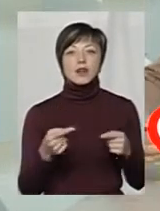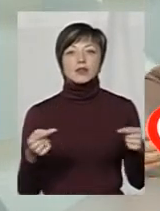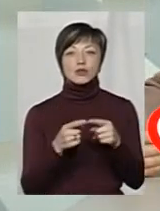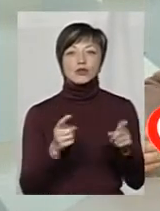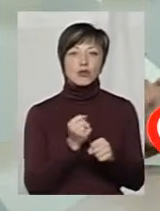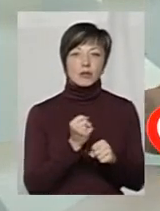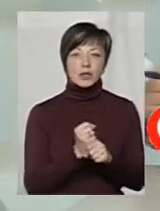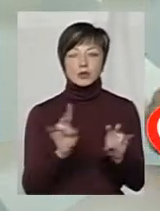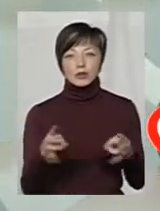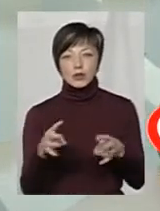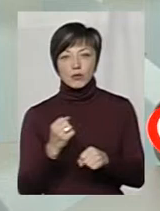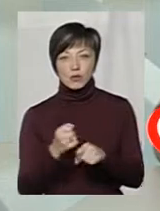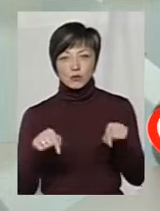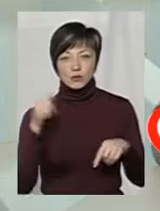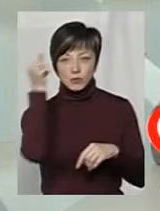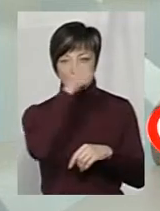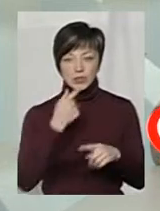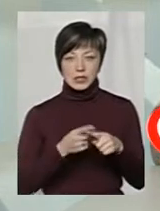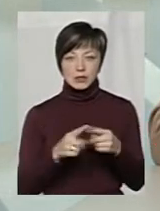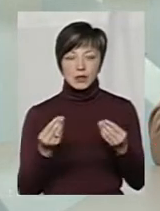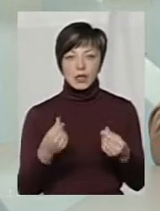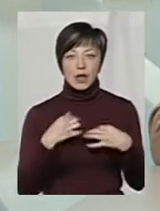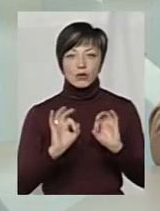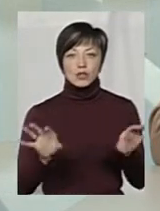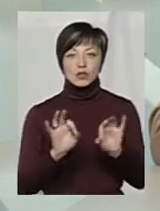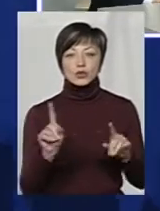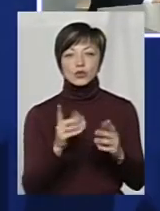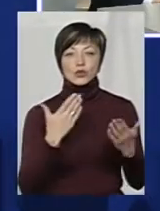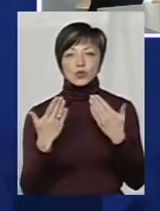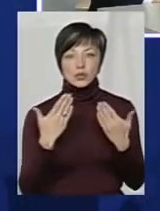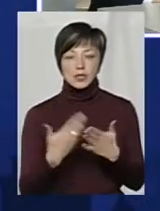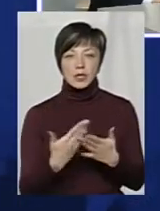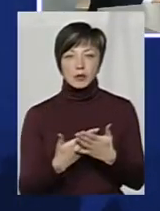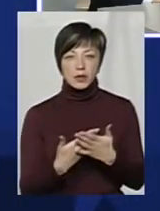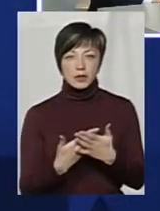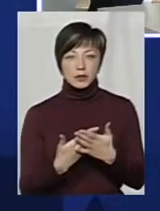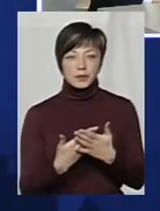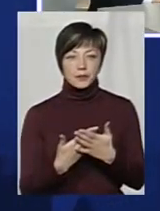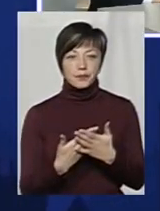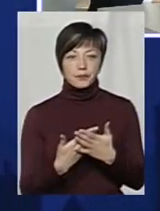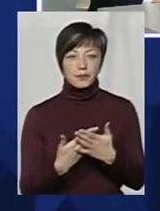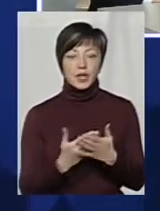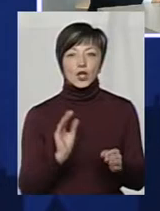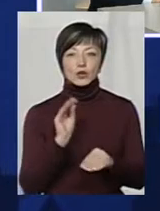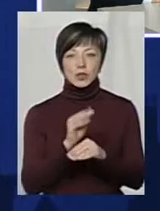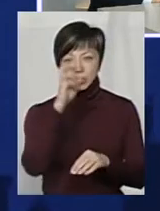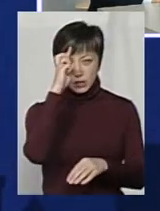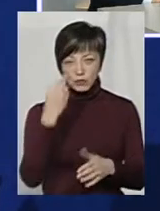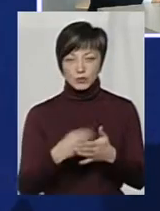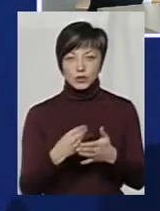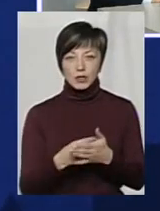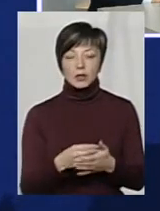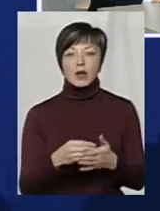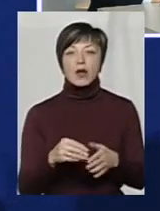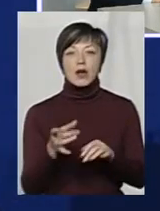що робити, а що не робити в цьому році за ці кошти? Я розкажу. Що стосується, наприклад, субвенцій з державного бюджету, наприклад, фонд регіонального